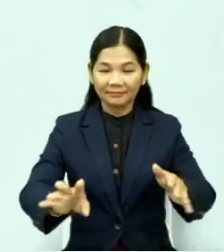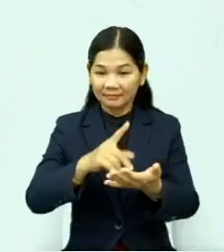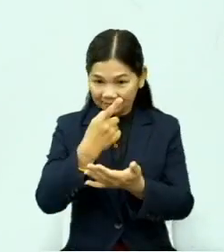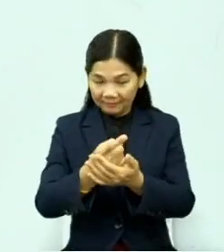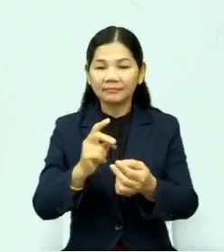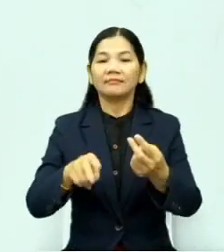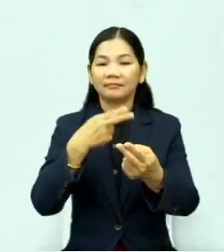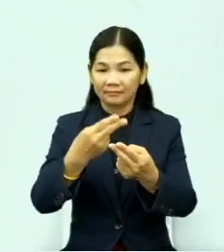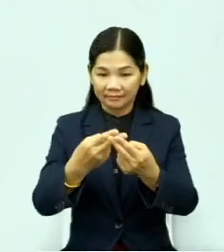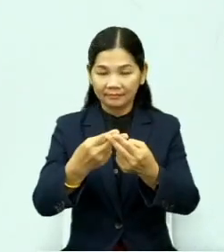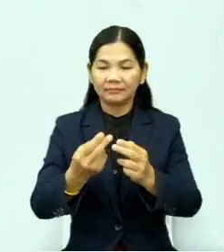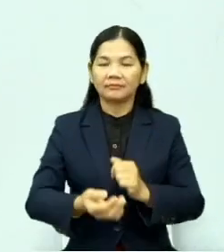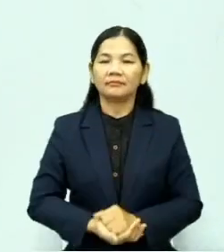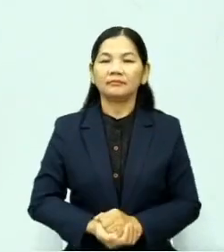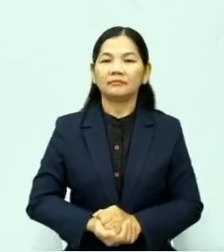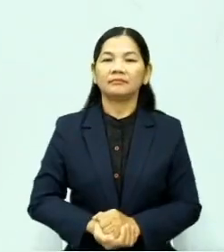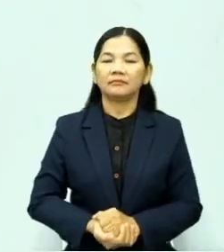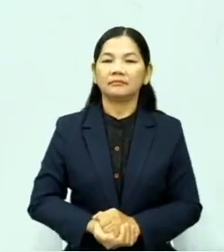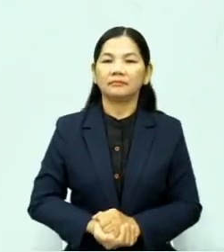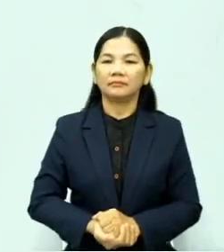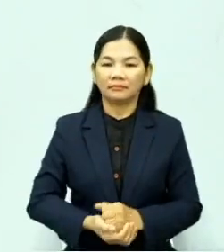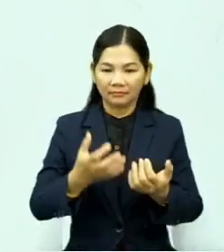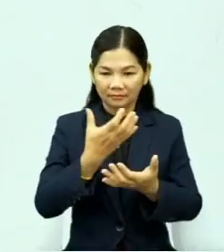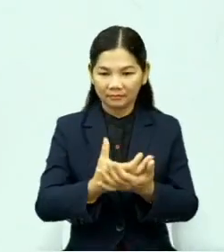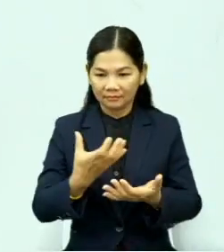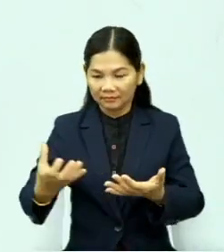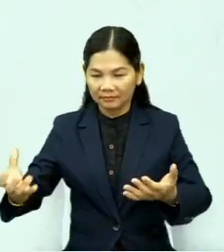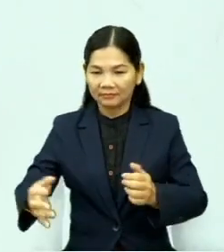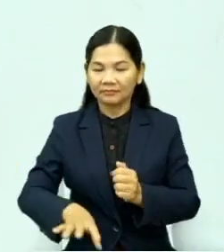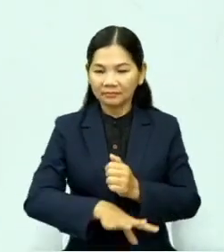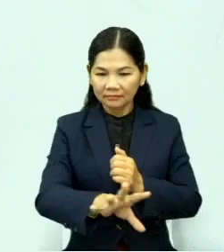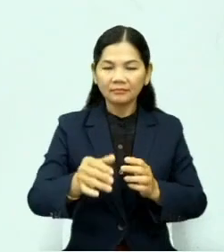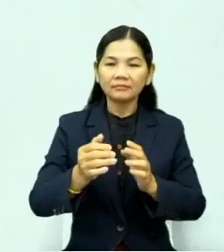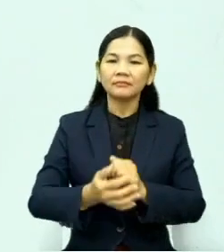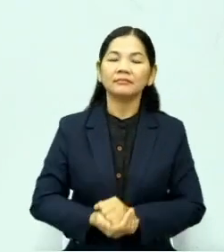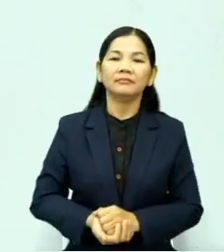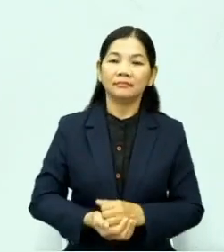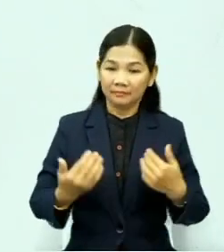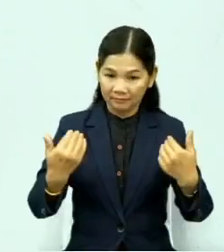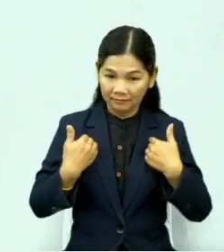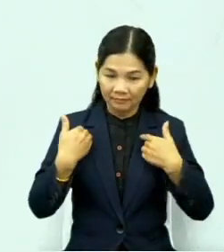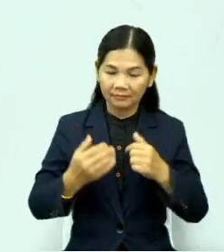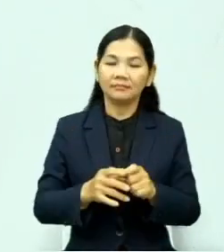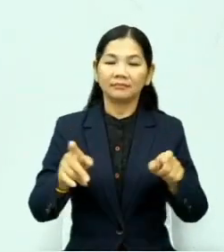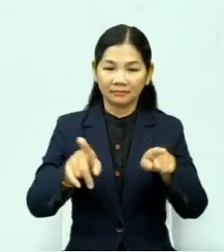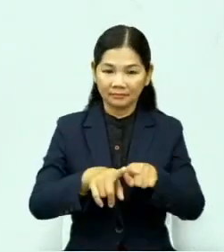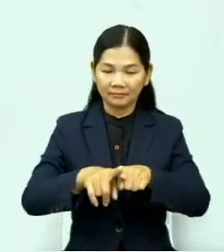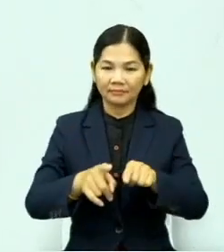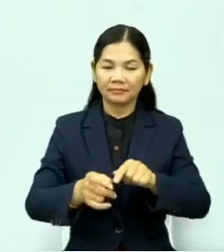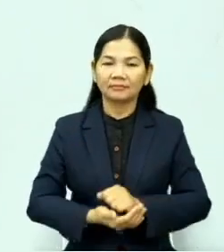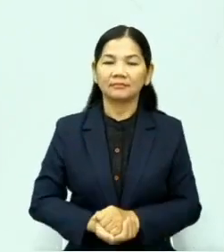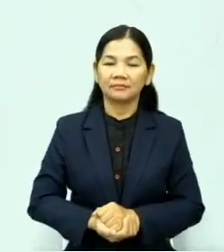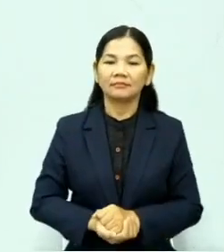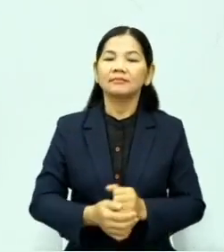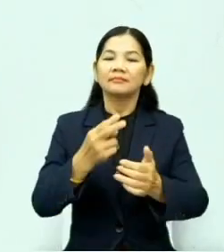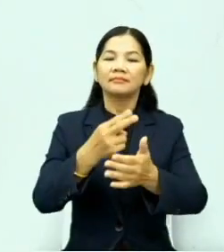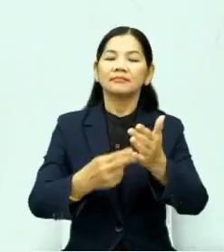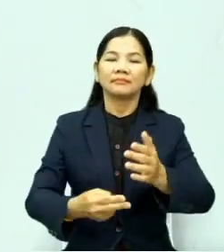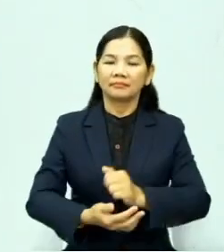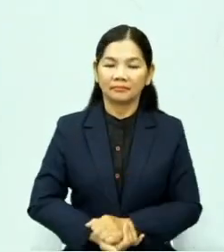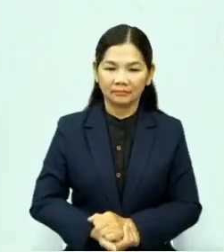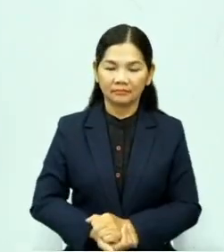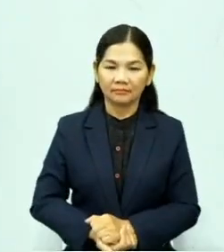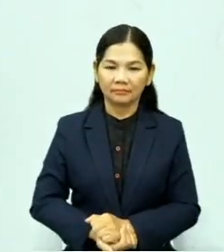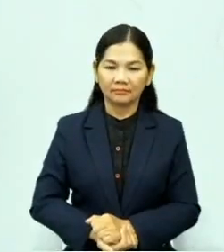chô rùm chlai tặng ác này nè con á Chà, ụp có đồ đần trầy khmai, miếng đối chìa Chà, đôi chìa với khá ta